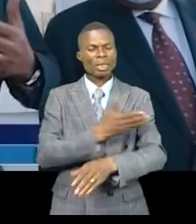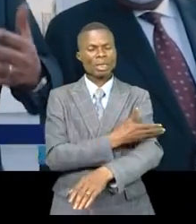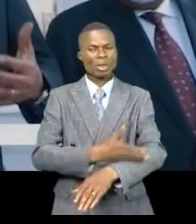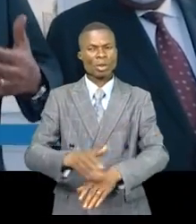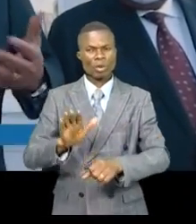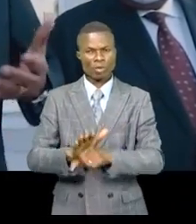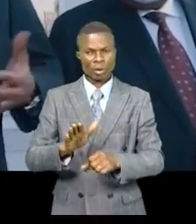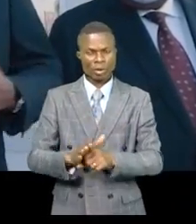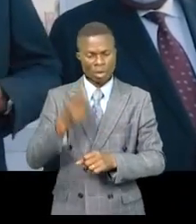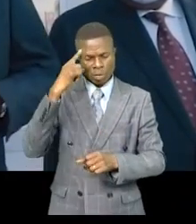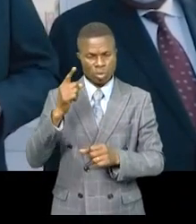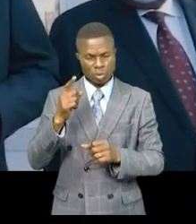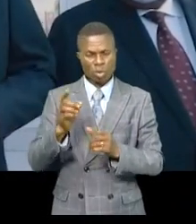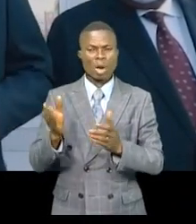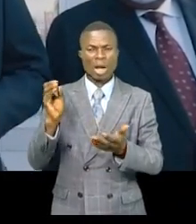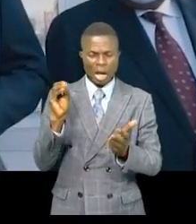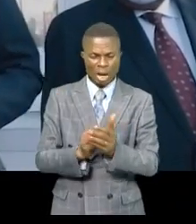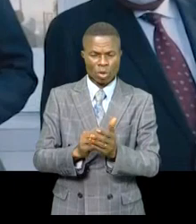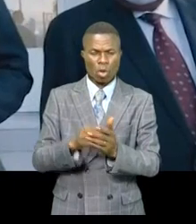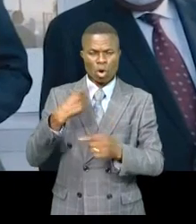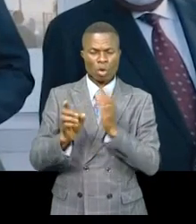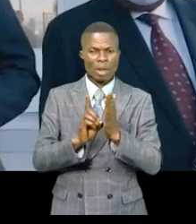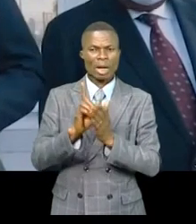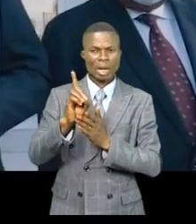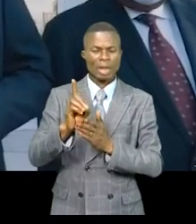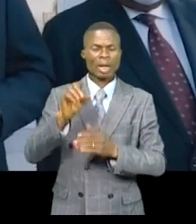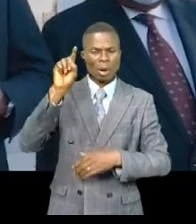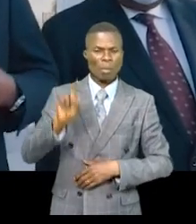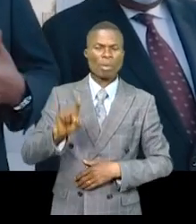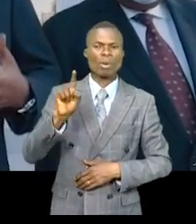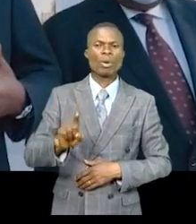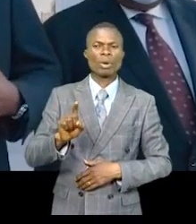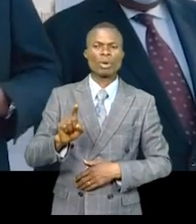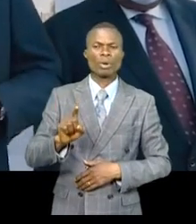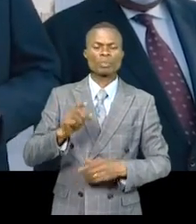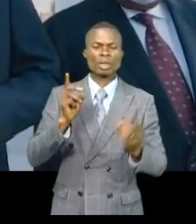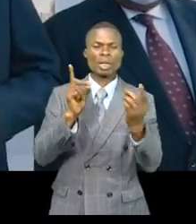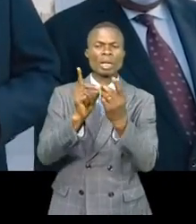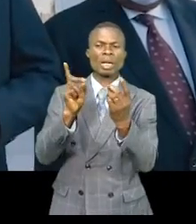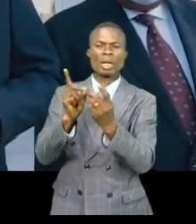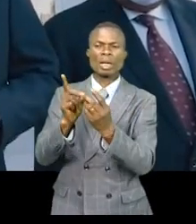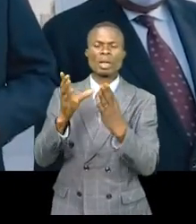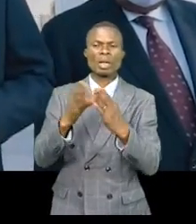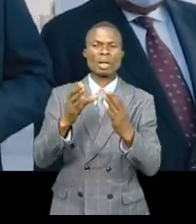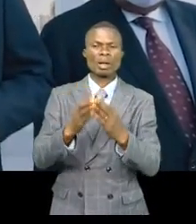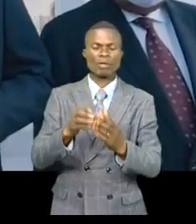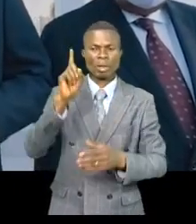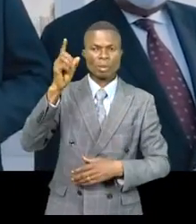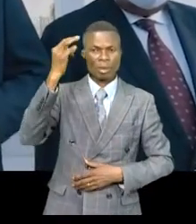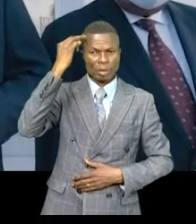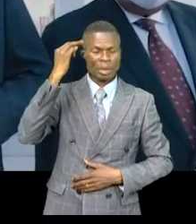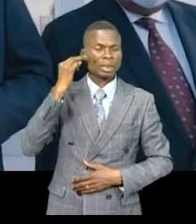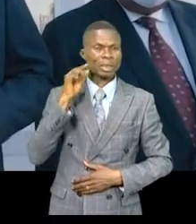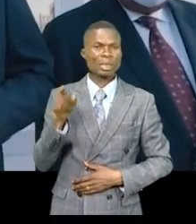pour redresser la SNCC, il va falloir entrer en contact avec son Excellence Monsieur le